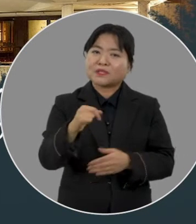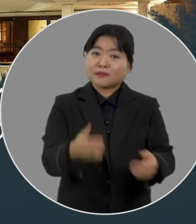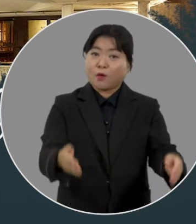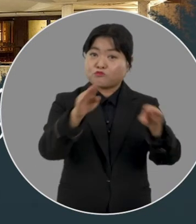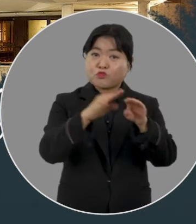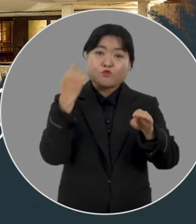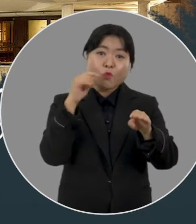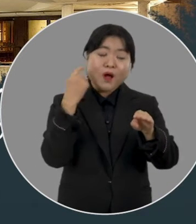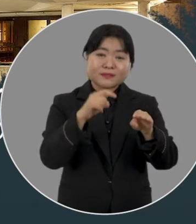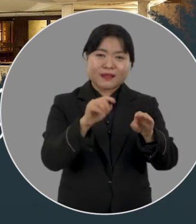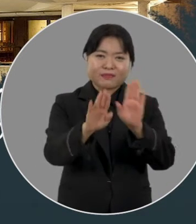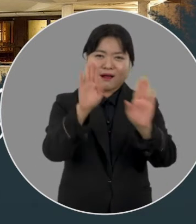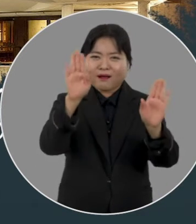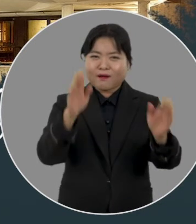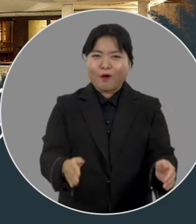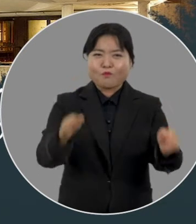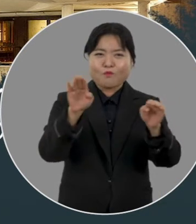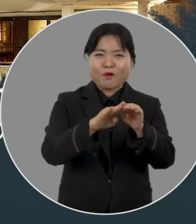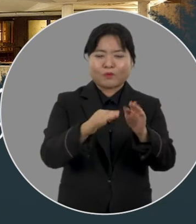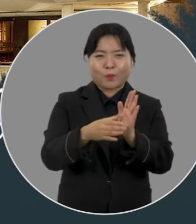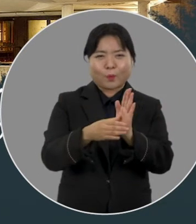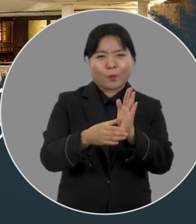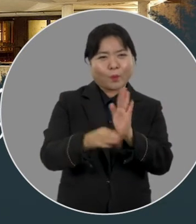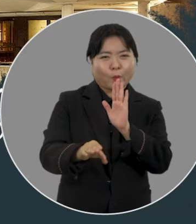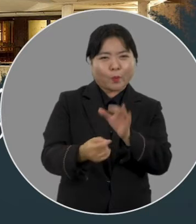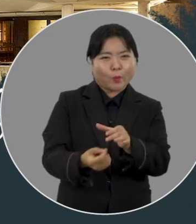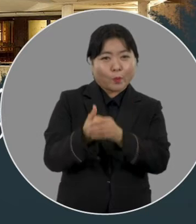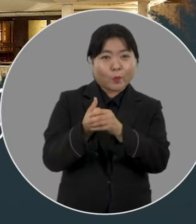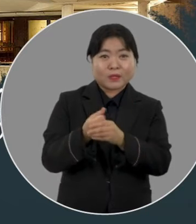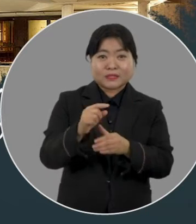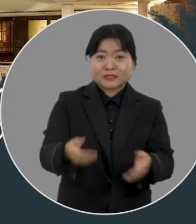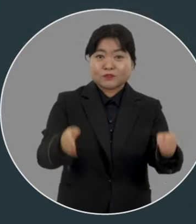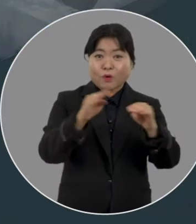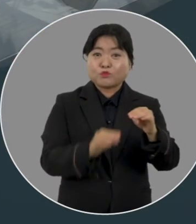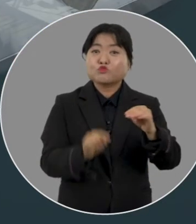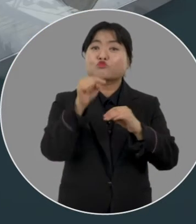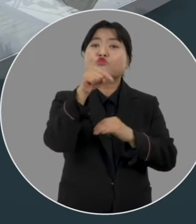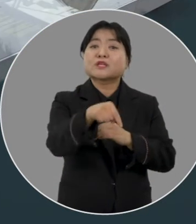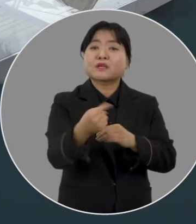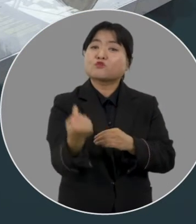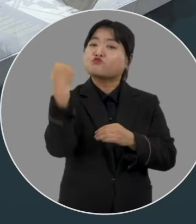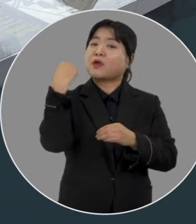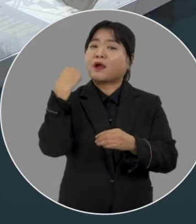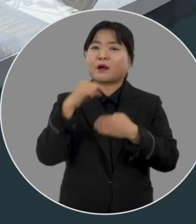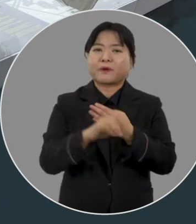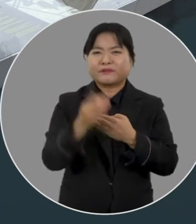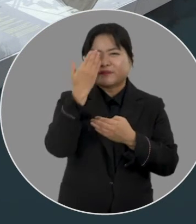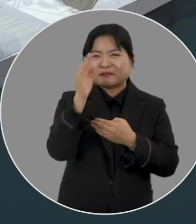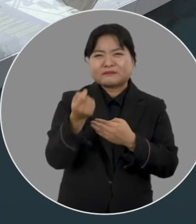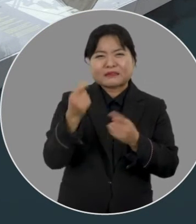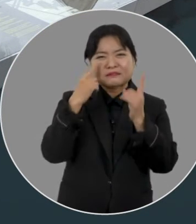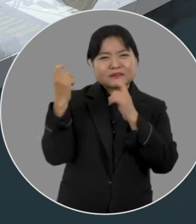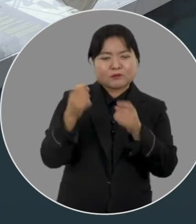노란색 타일 건물이 굉장히 인상적인데요. 그 건물 바로 뒤에 가시면 낯선 작은